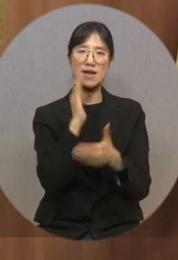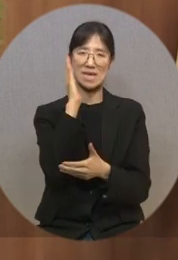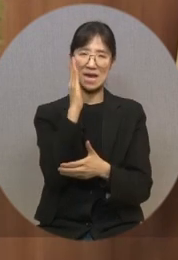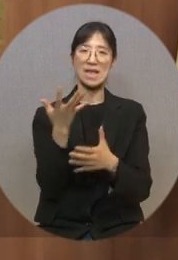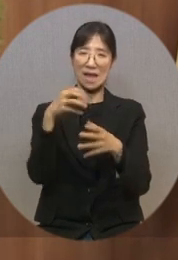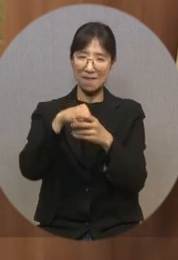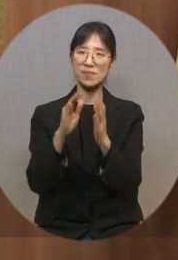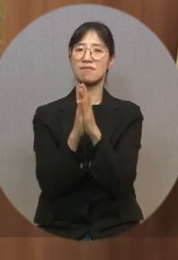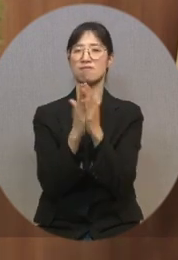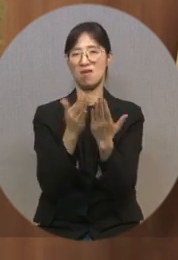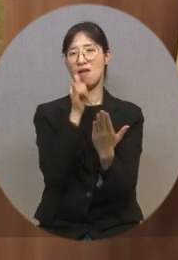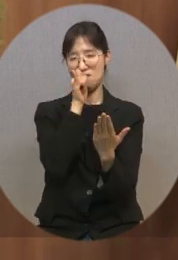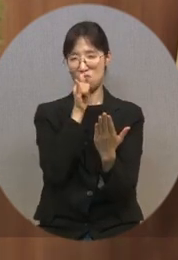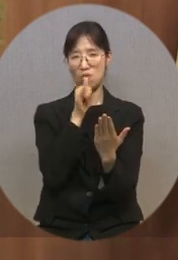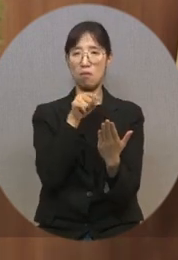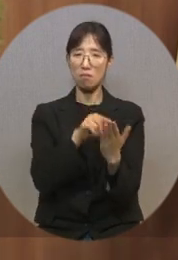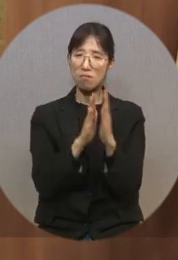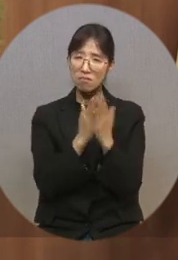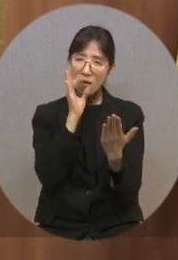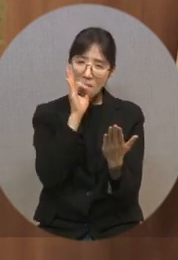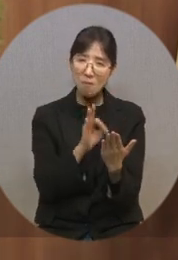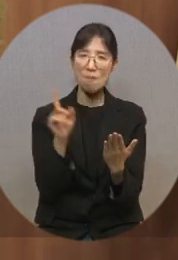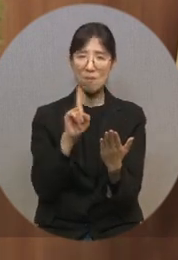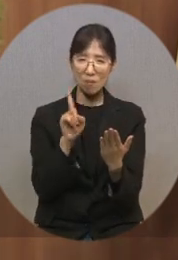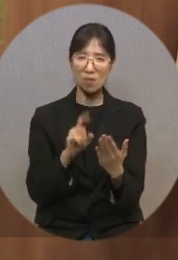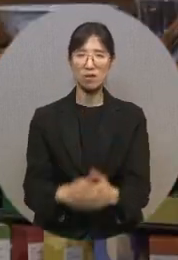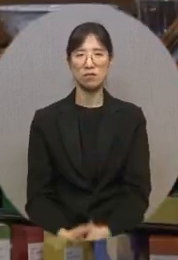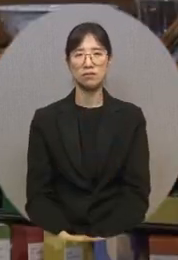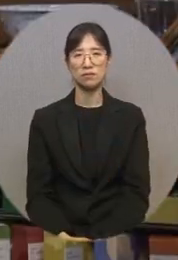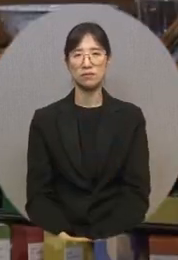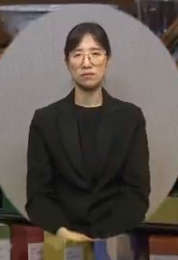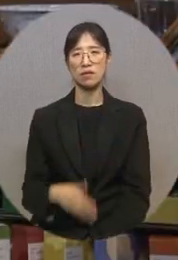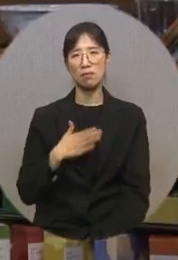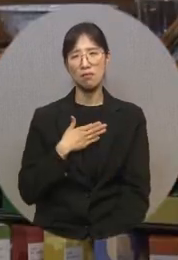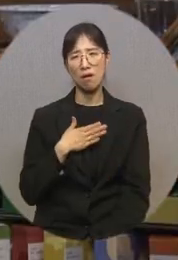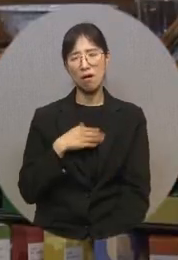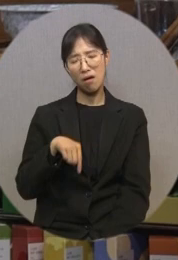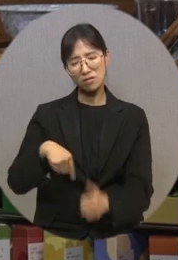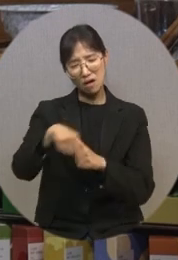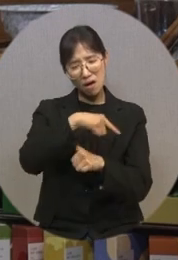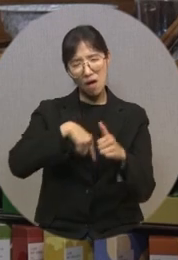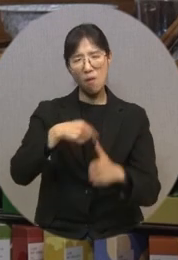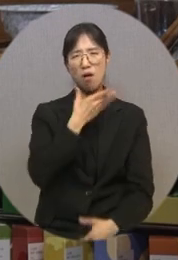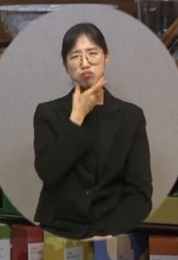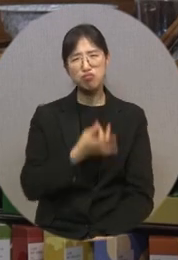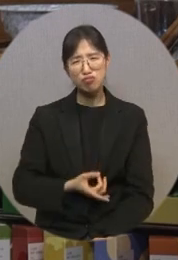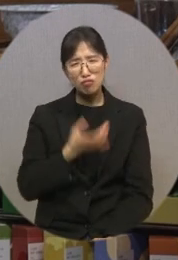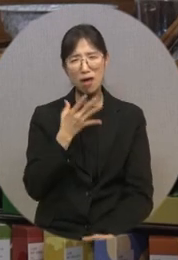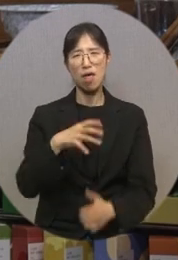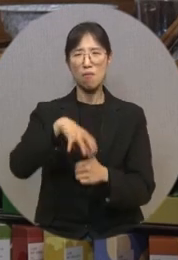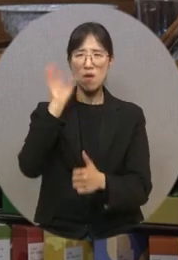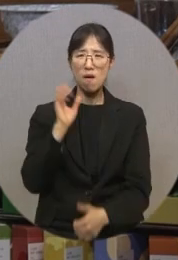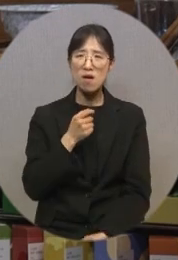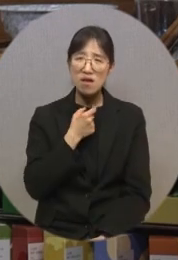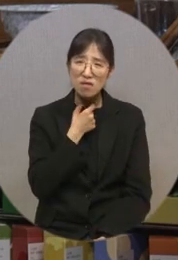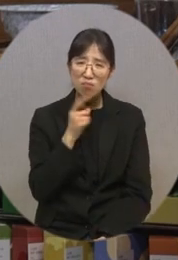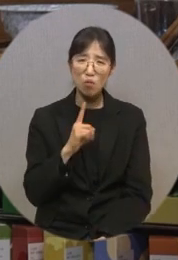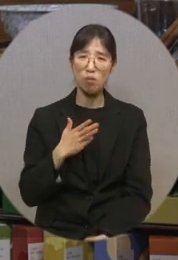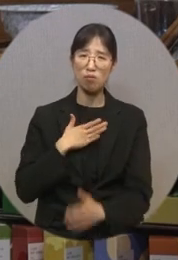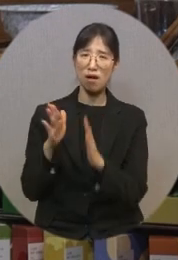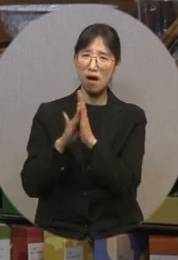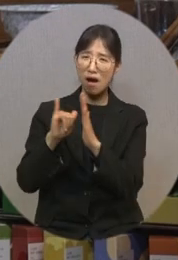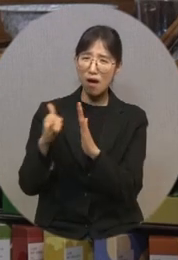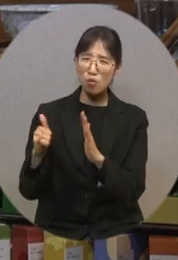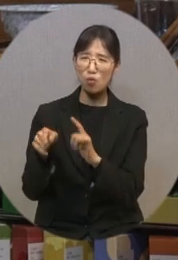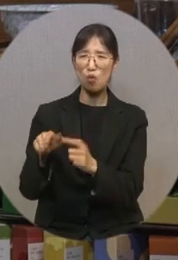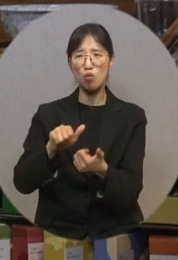담은 책이 있습니다. 그 책에 이런 말이 나오는데요. 나의 이 불행한 상황을 벗어나는 방법은 내